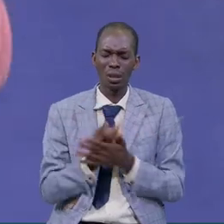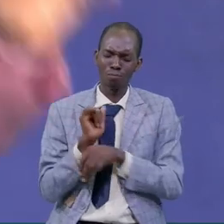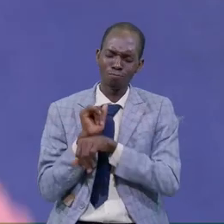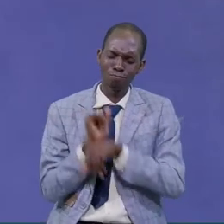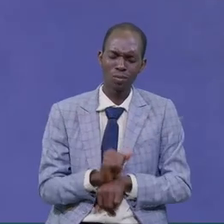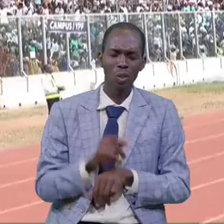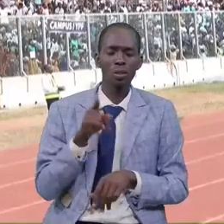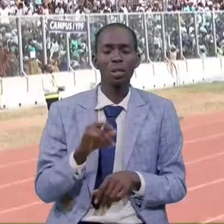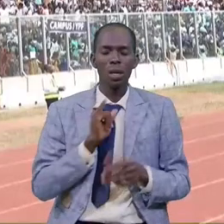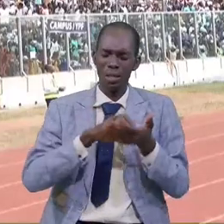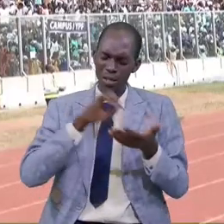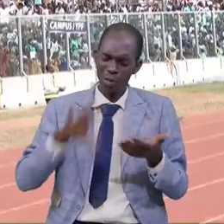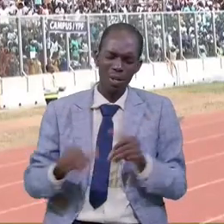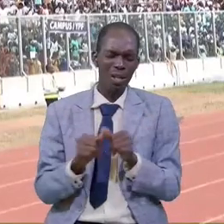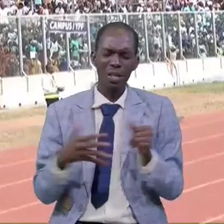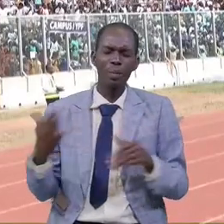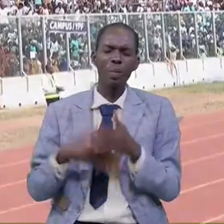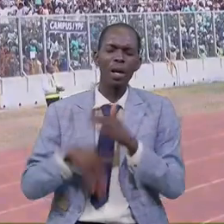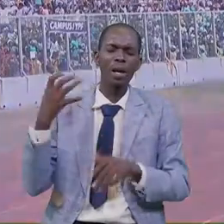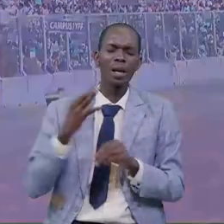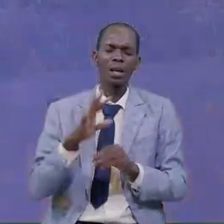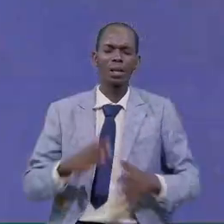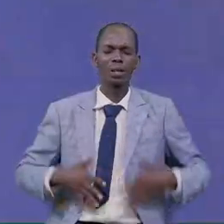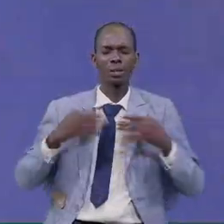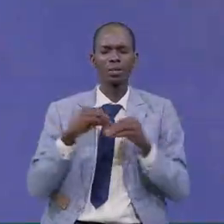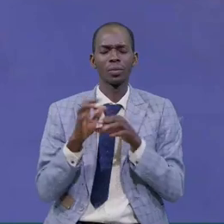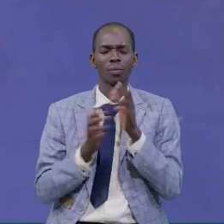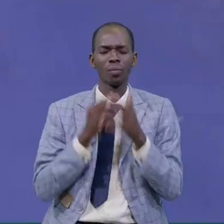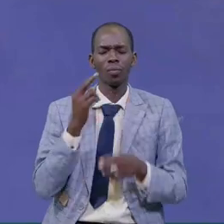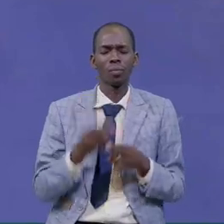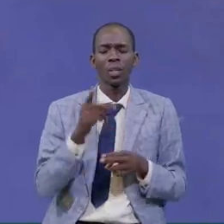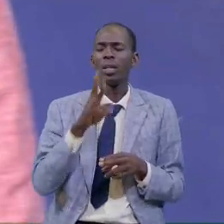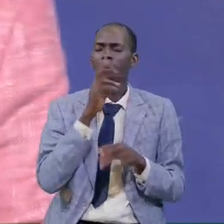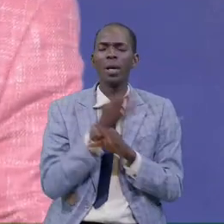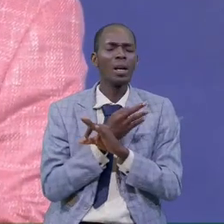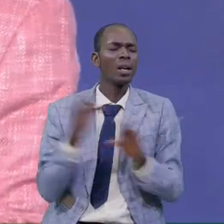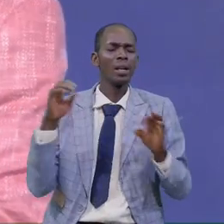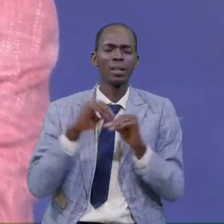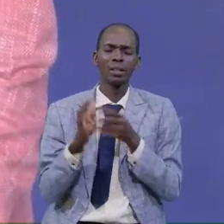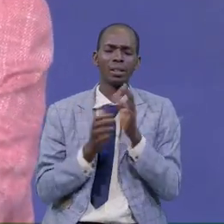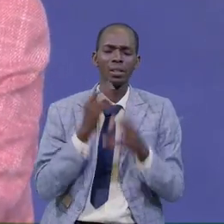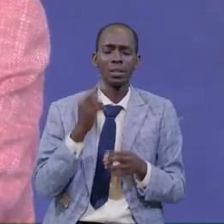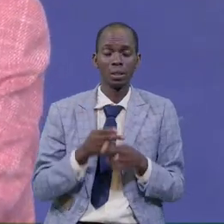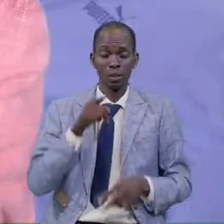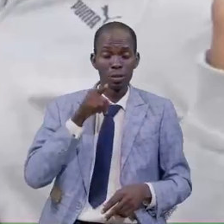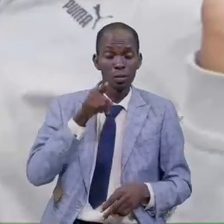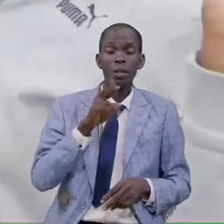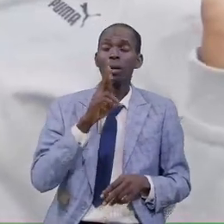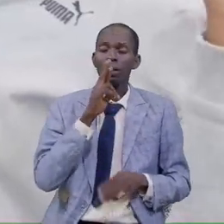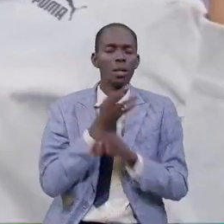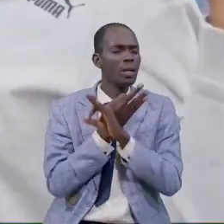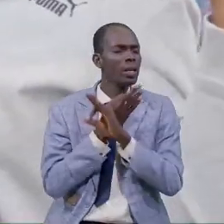rabaissaient, j'enlève tout maintenant de ta vie. Tu es libre. Tu es libre.